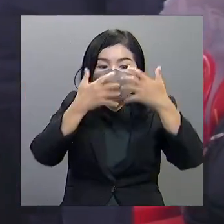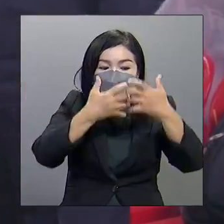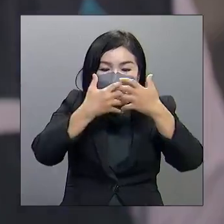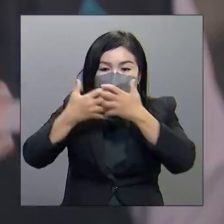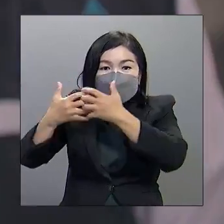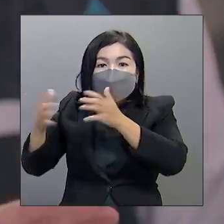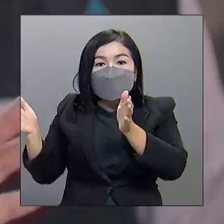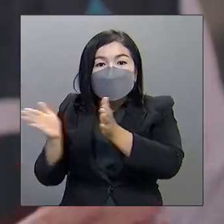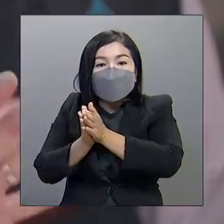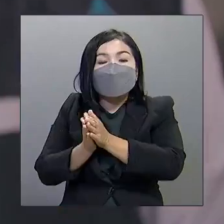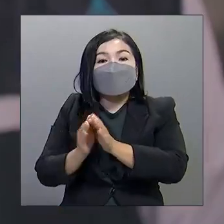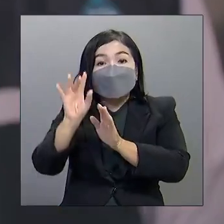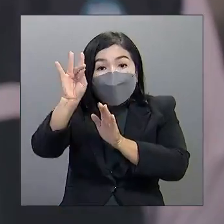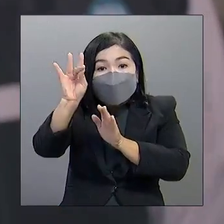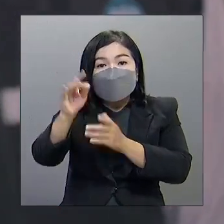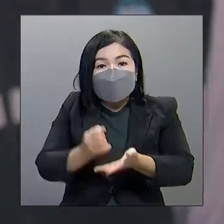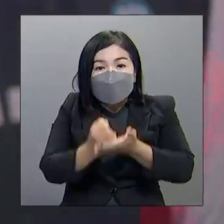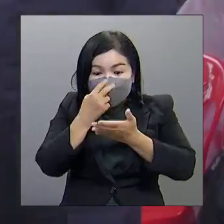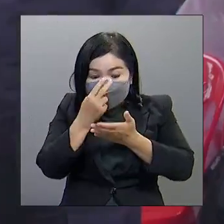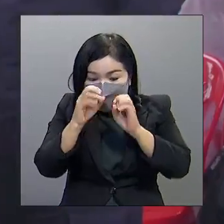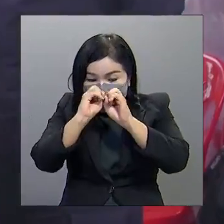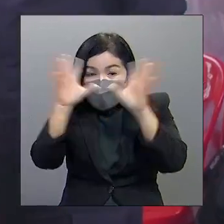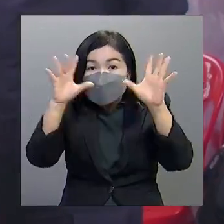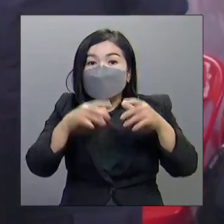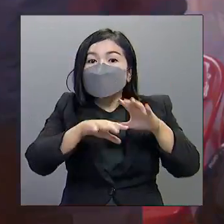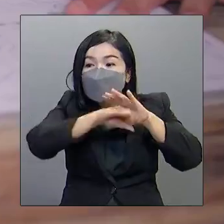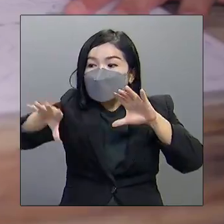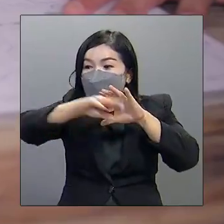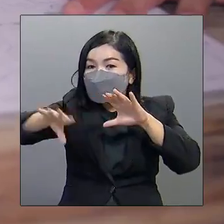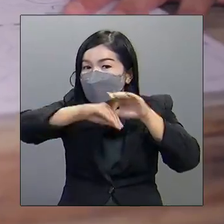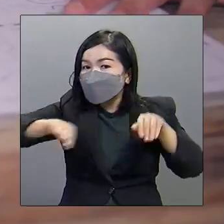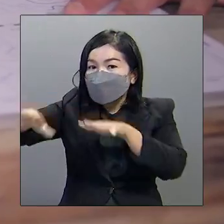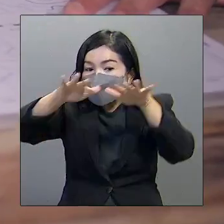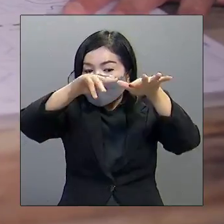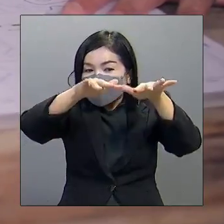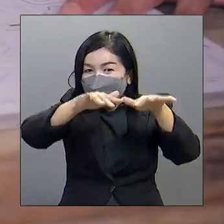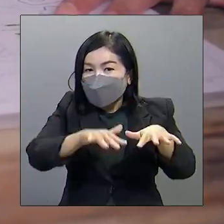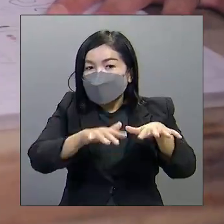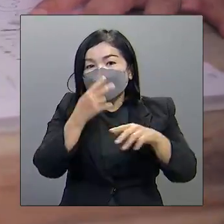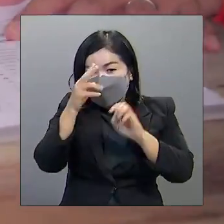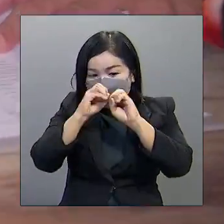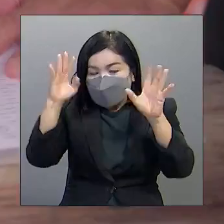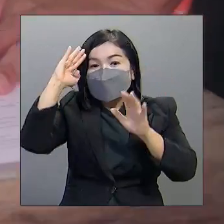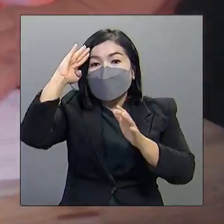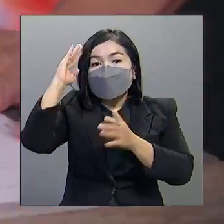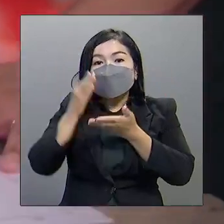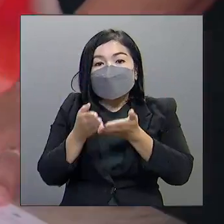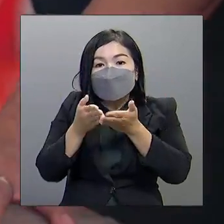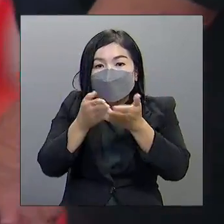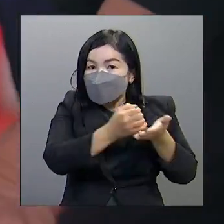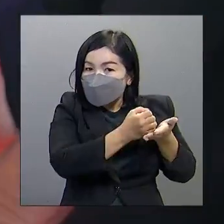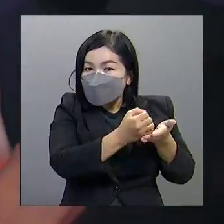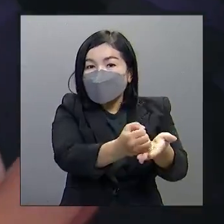เรือมาช่วยเนี่ยมันเรียกว่าช่วยได้อย่างเห็นภาพชัดเจนเลยไหมฮะ ช่วยอย่างเห็นภาพชัดเจนครับสิ่งที่กองทัพเรือมาติดตั้งณปัจจุบันนี้ครับคือการ